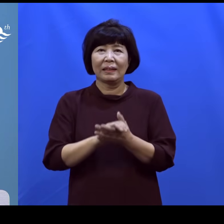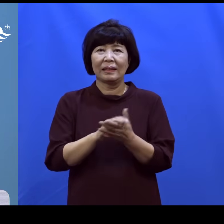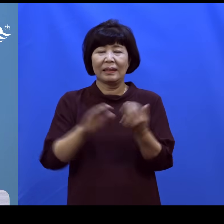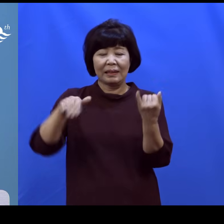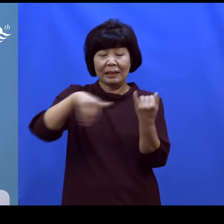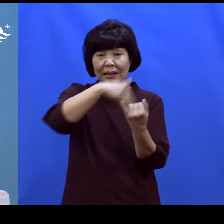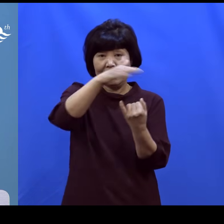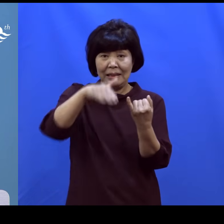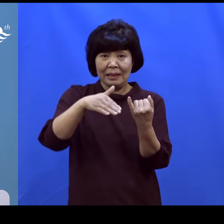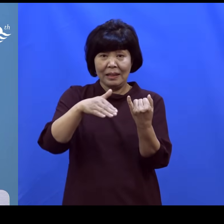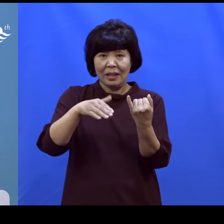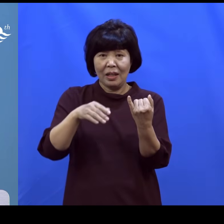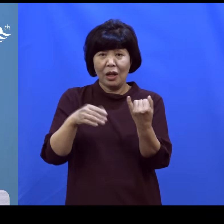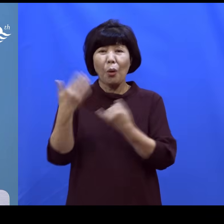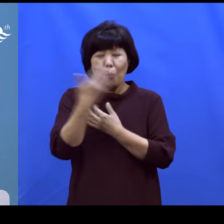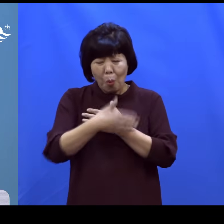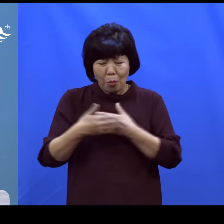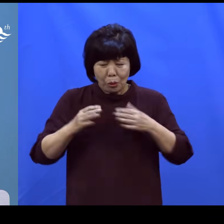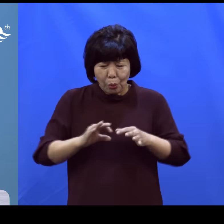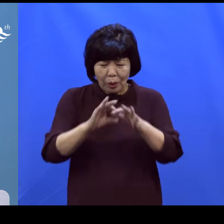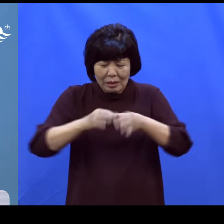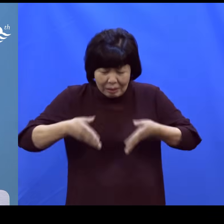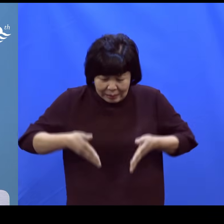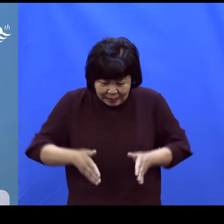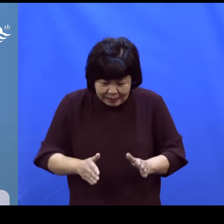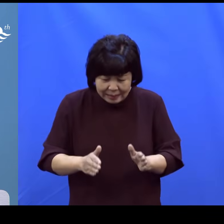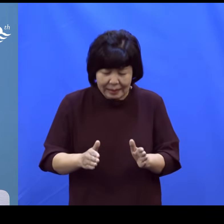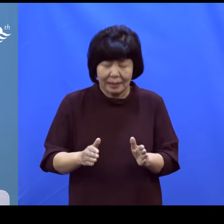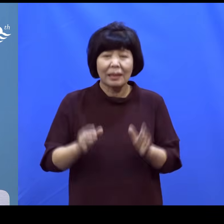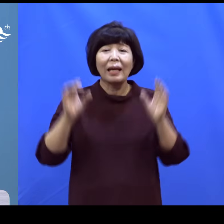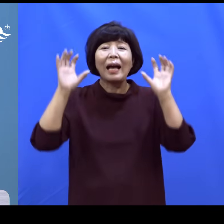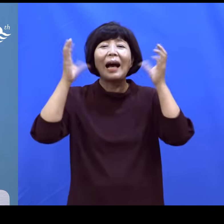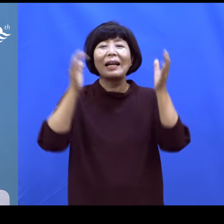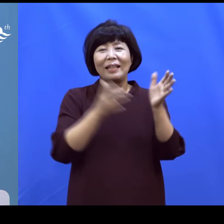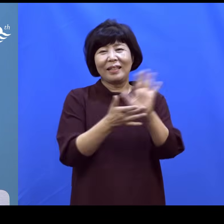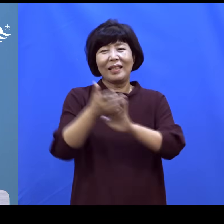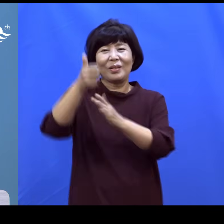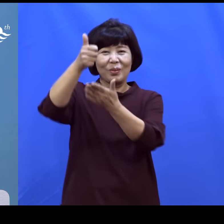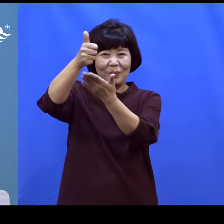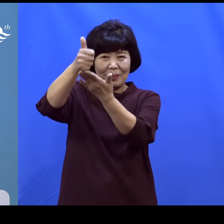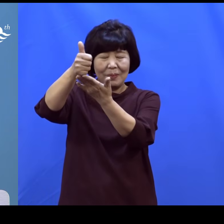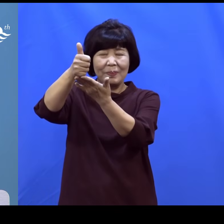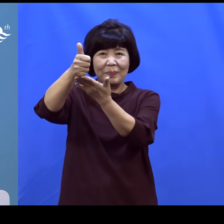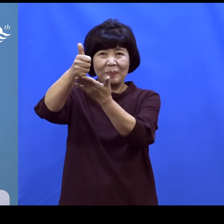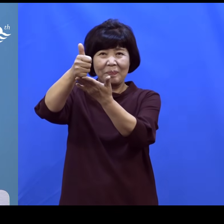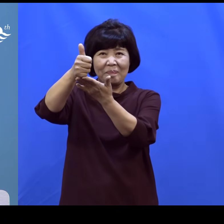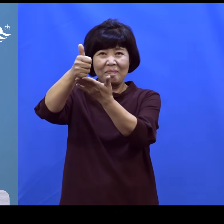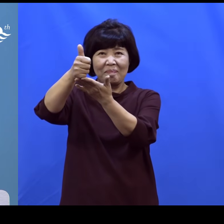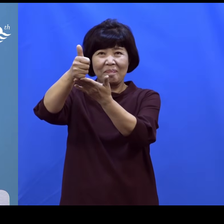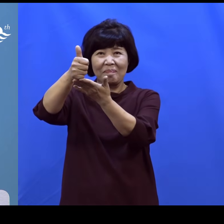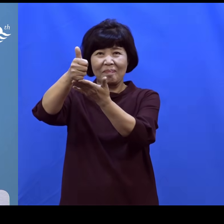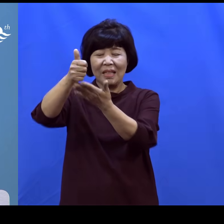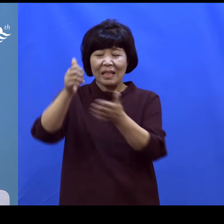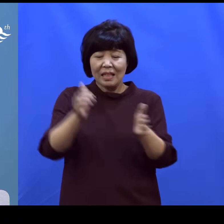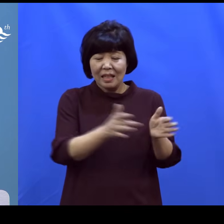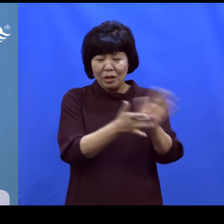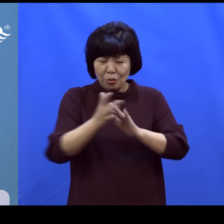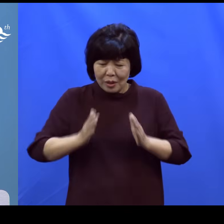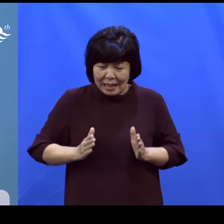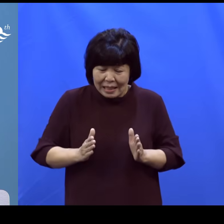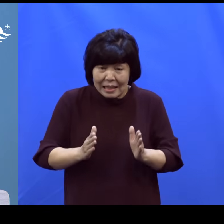아들 예수, 가장 낮고 낮은 자리로 오신 구원의 그 길이 되신